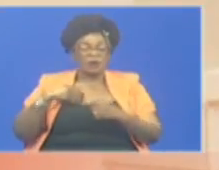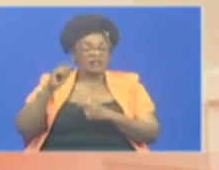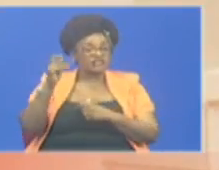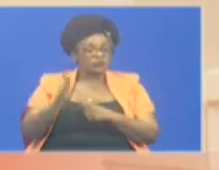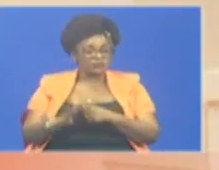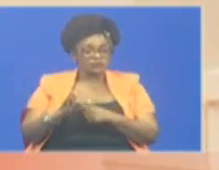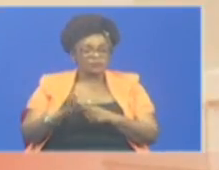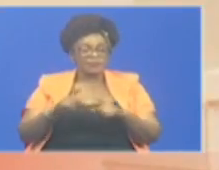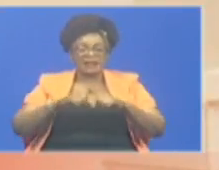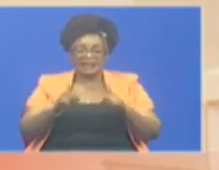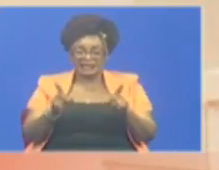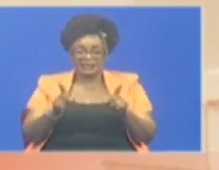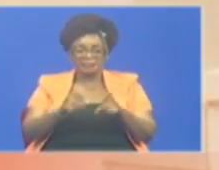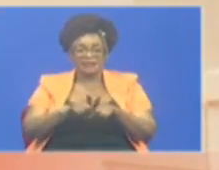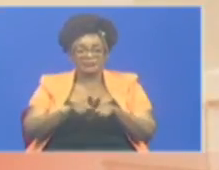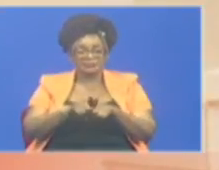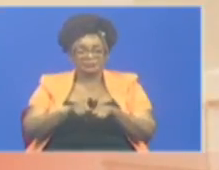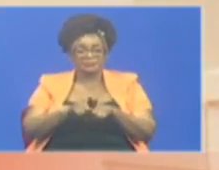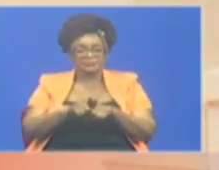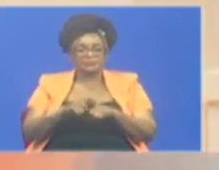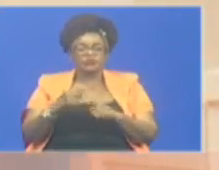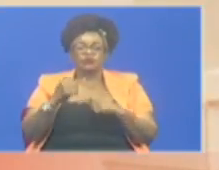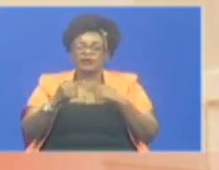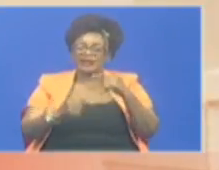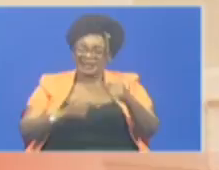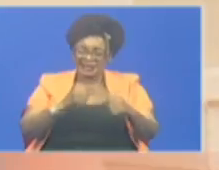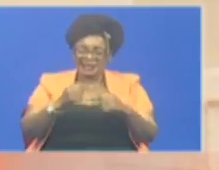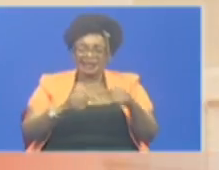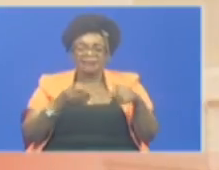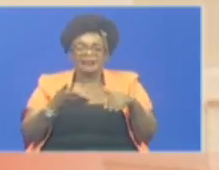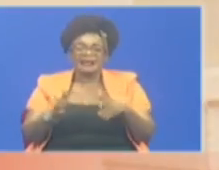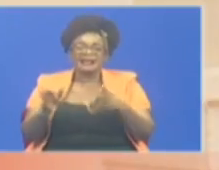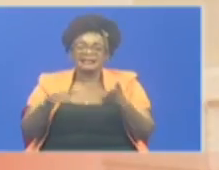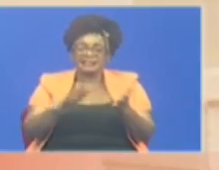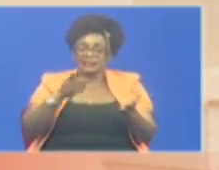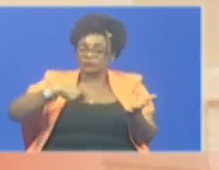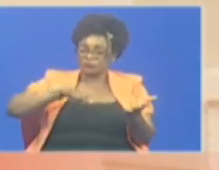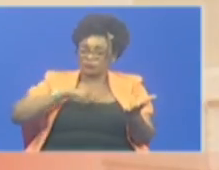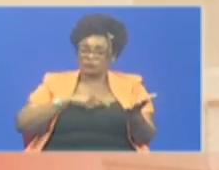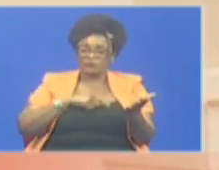pia tuendelea na mikakati yetu